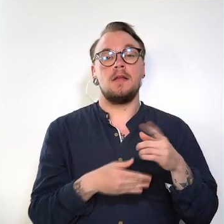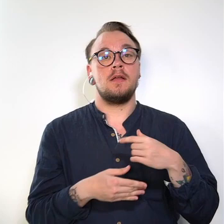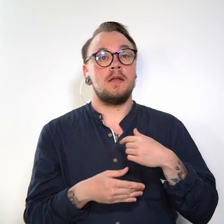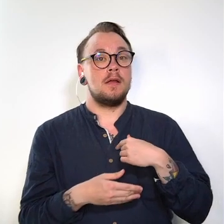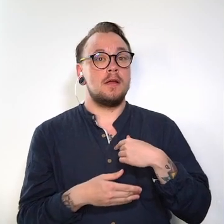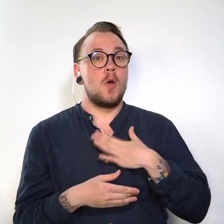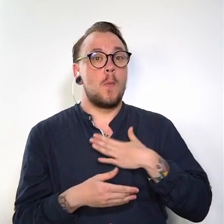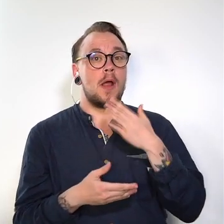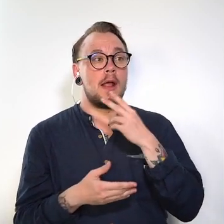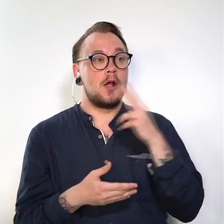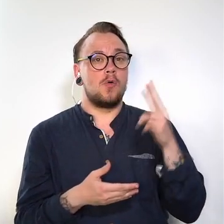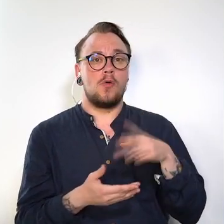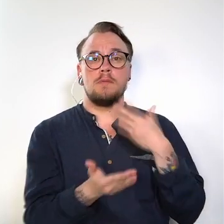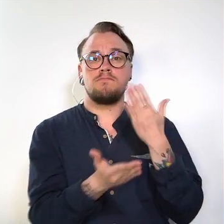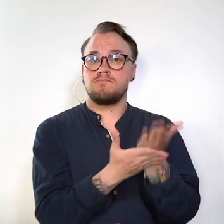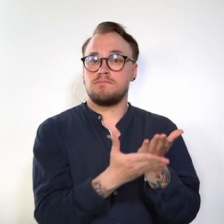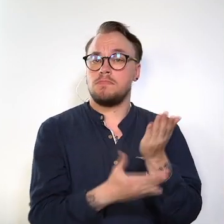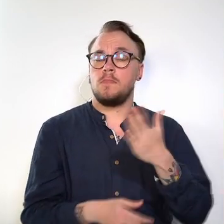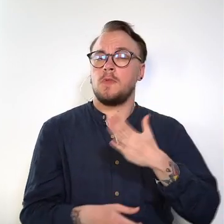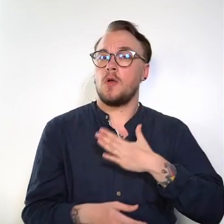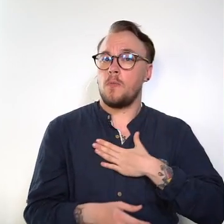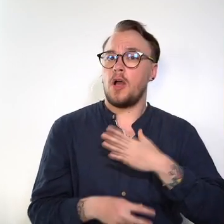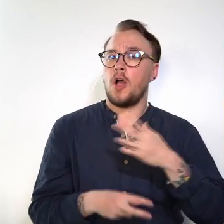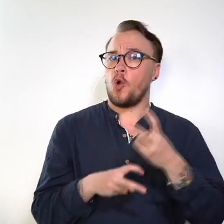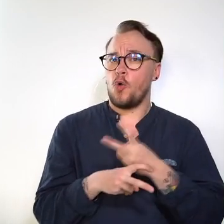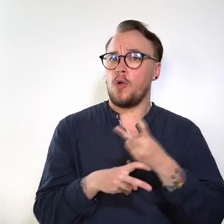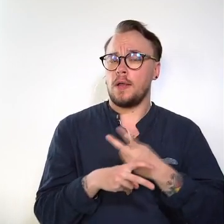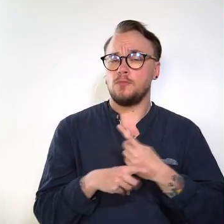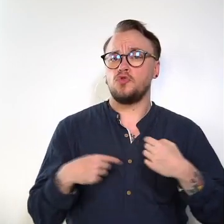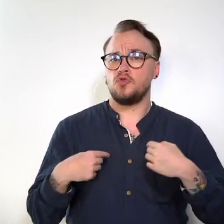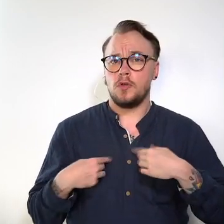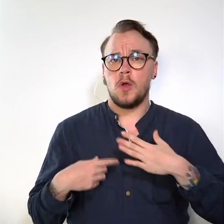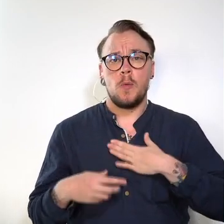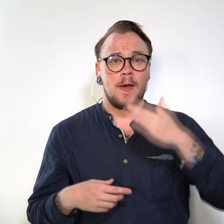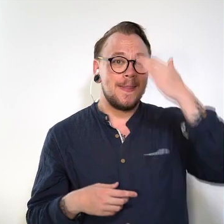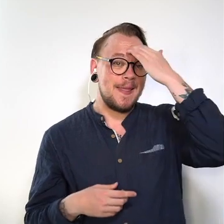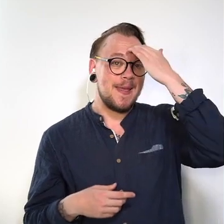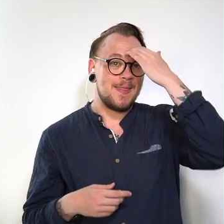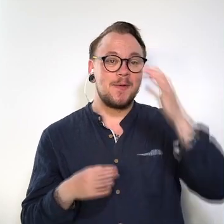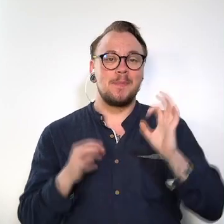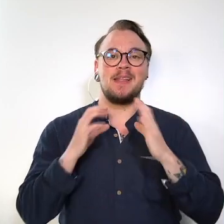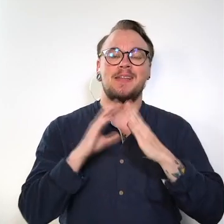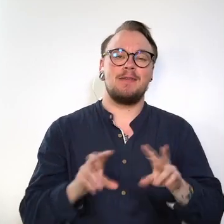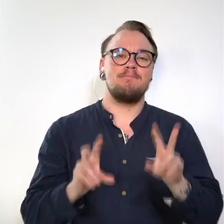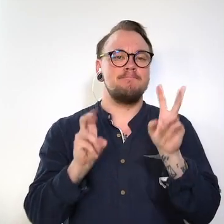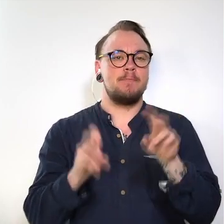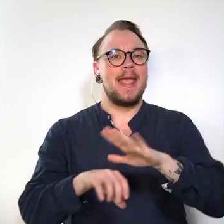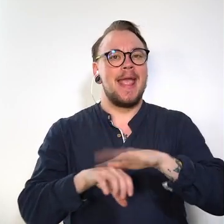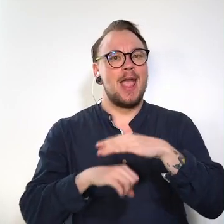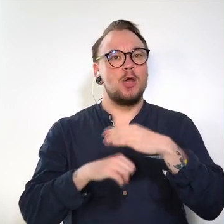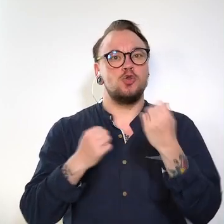näkökulman, että mulla oli omakohtaisesti tietoa siitä, miten niin sanottua eheytysterapiaa oli